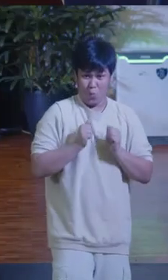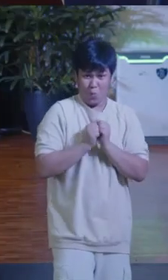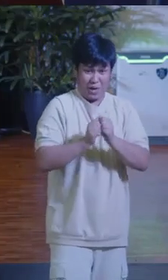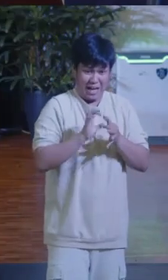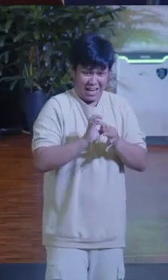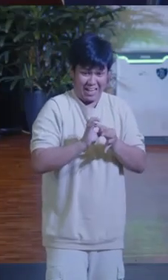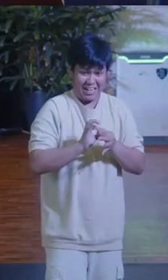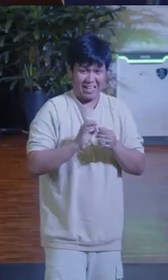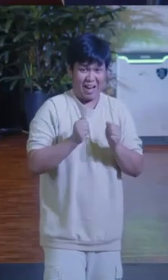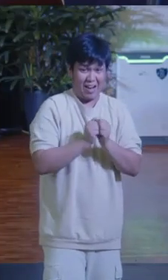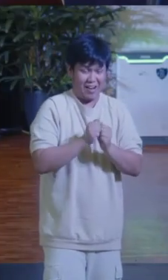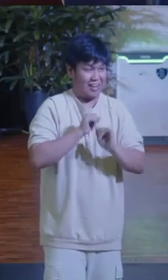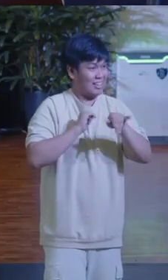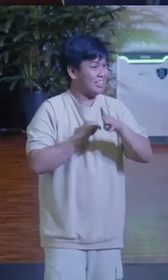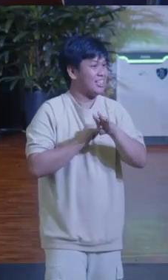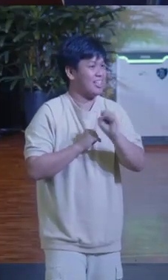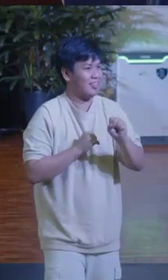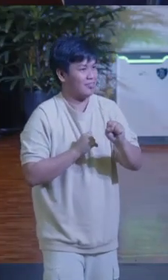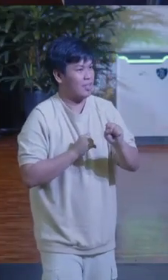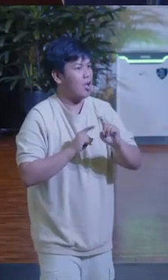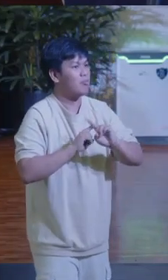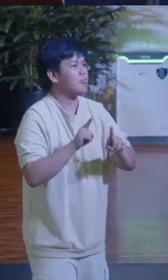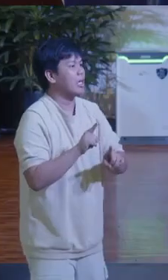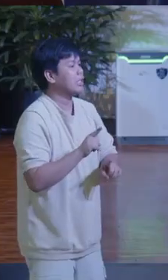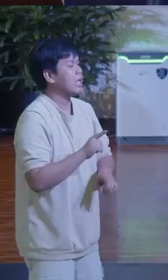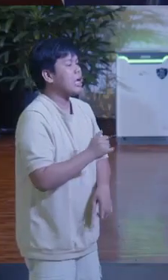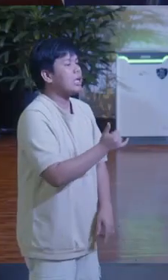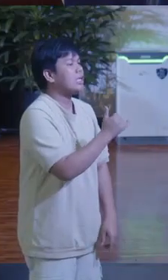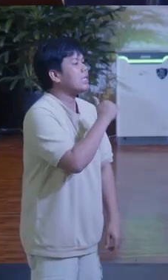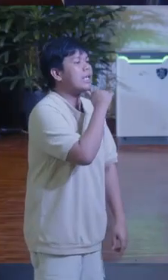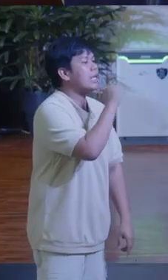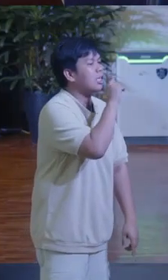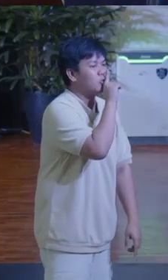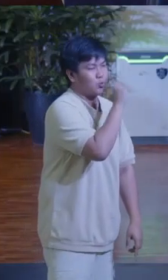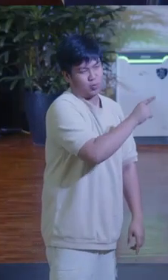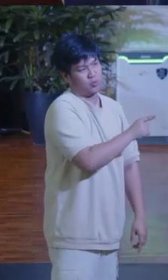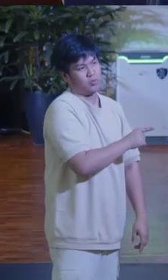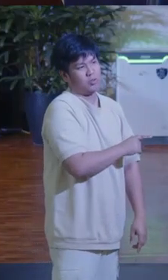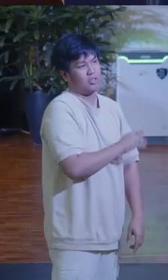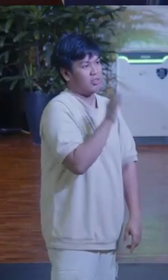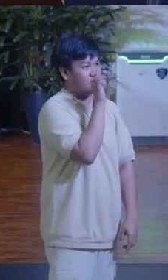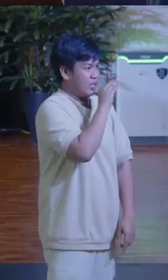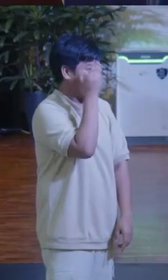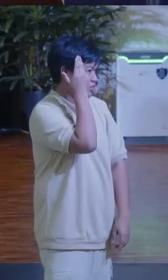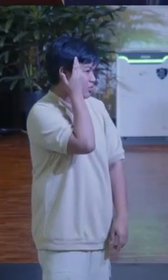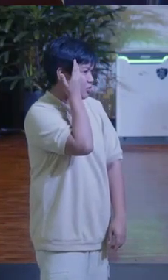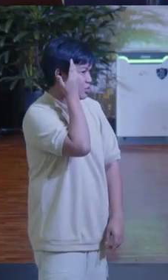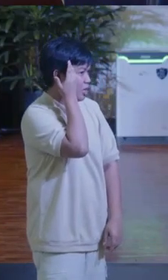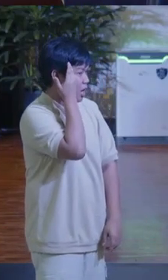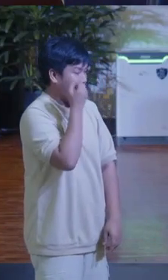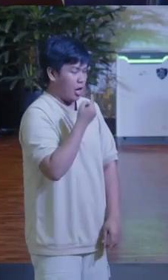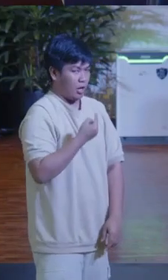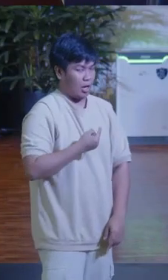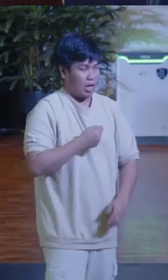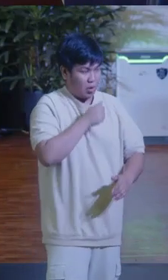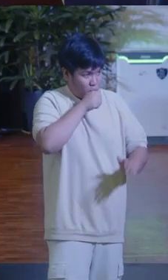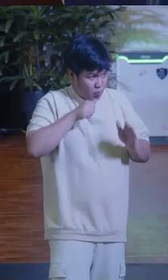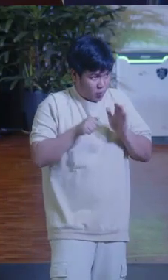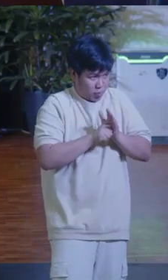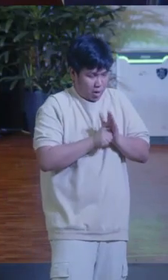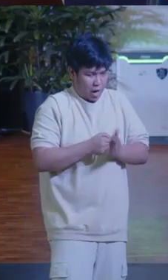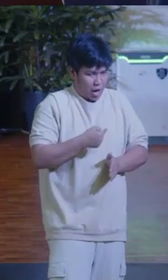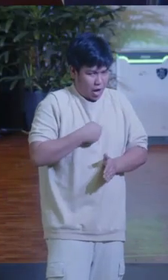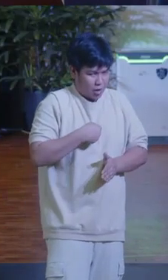si James ang nagpadala ng mga taong Judaizer o yung mga sa circumcision party.